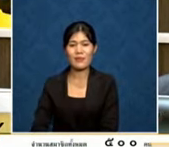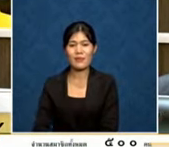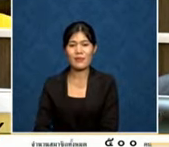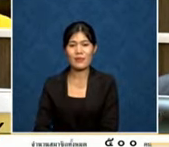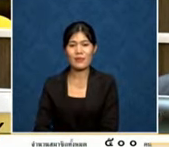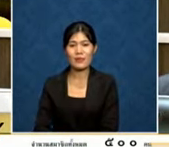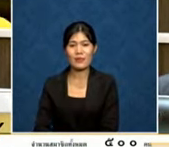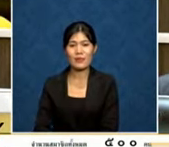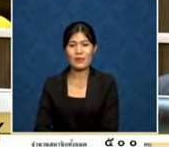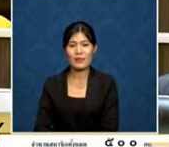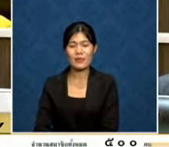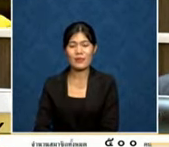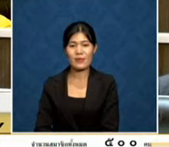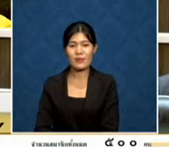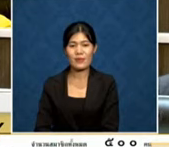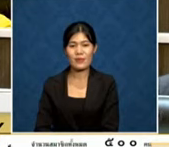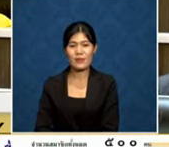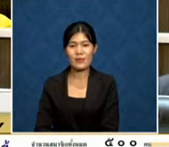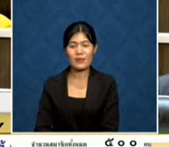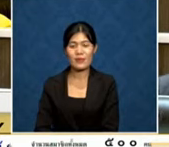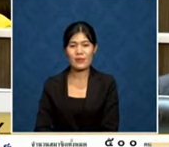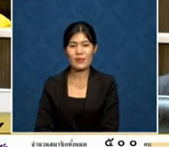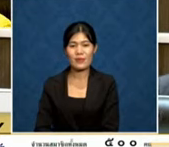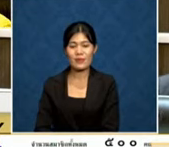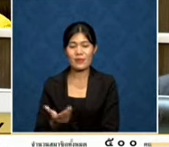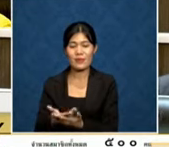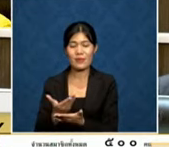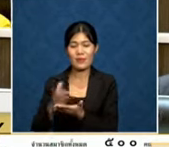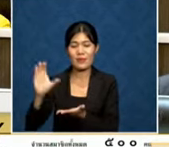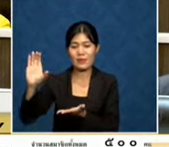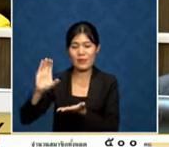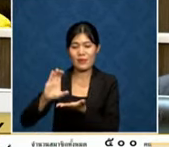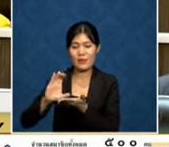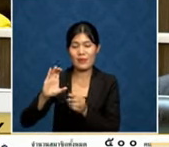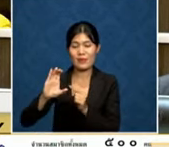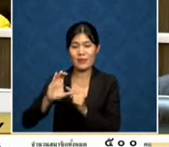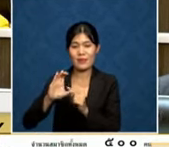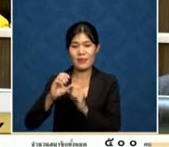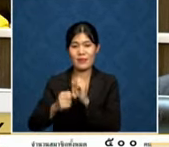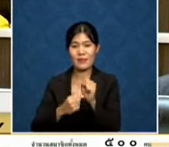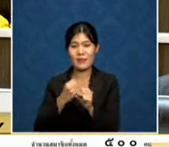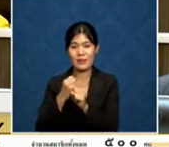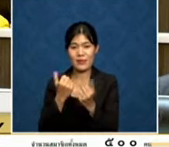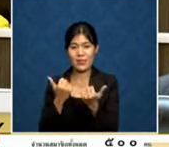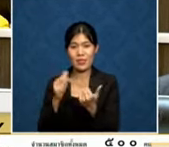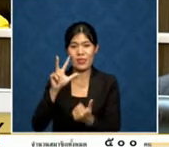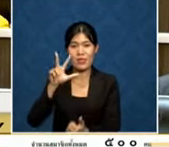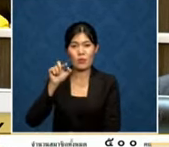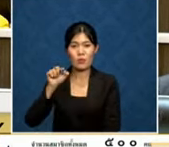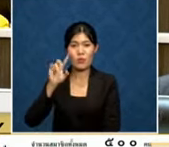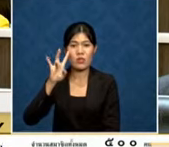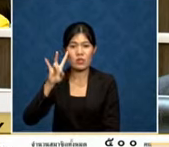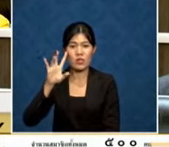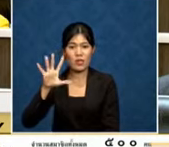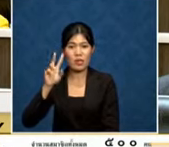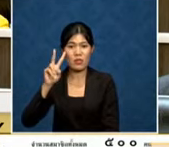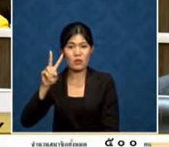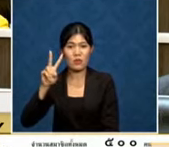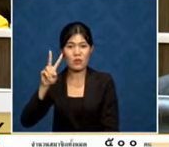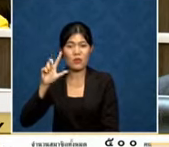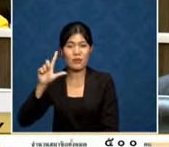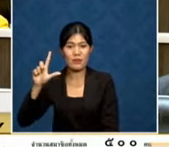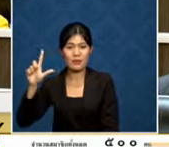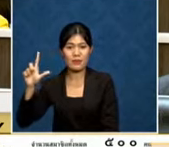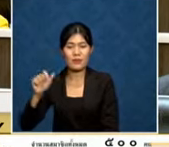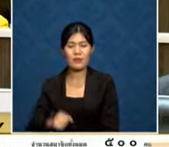งบประมาณปีแต่ละปีนั้นนะครับ 3ปีนี้เนี่ยครับ3.75 2ล้านล้านเป็นงบ